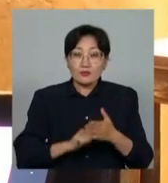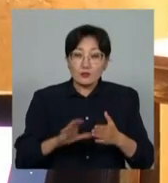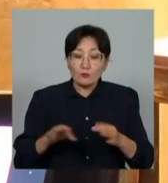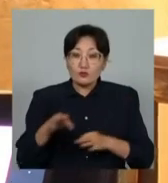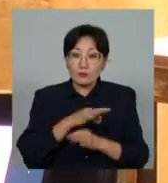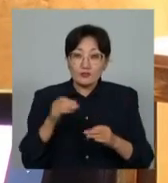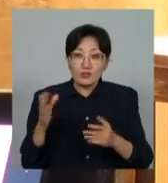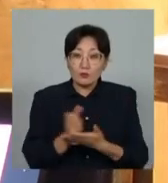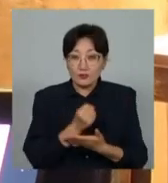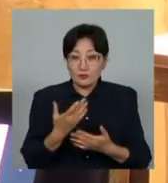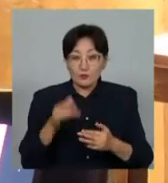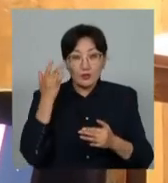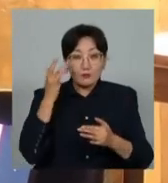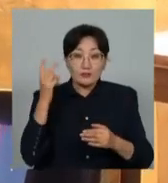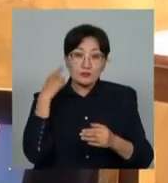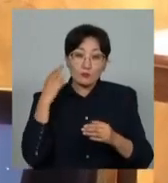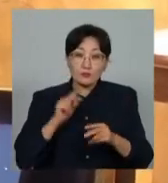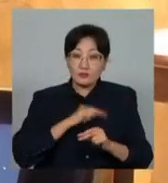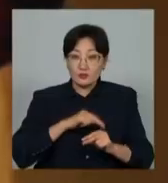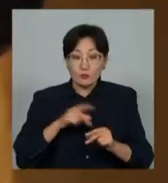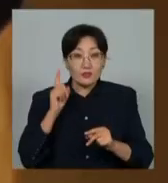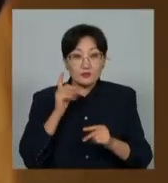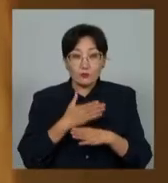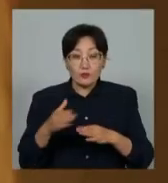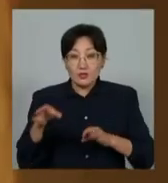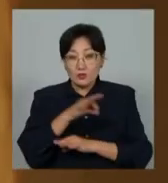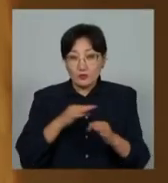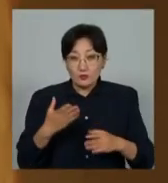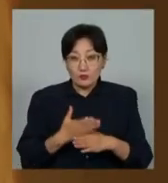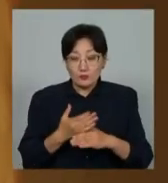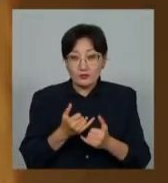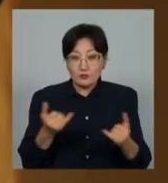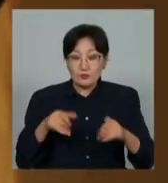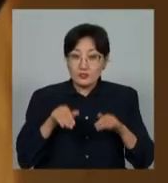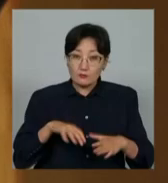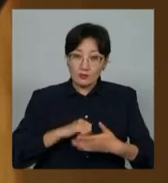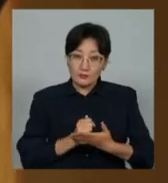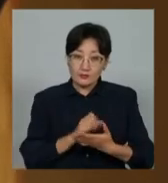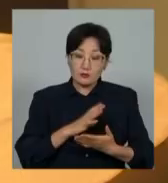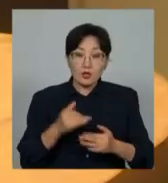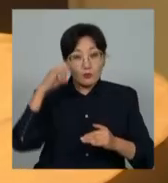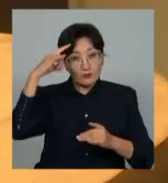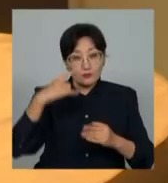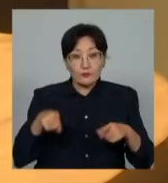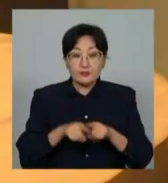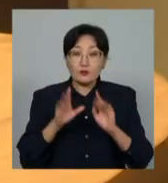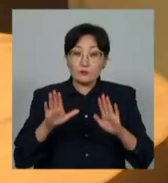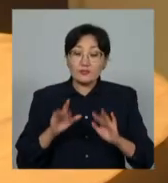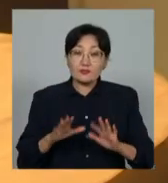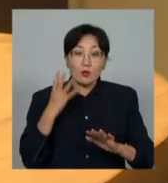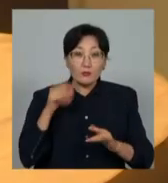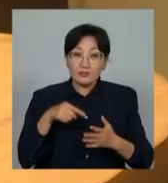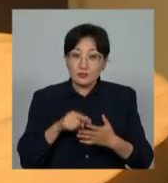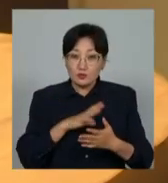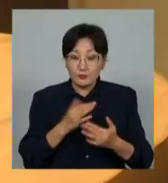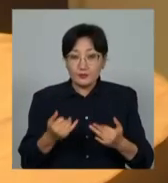ұтып алған. Мұны Ақш дипломатиялық миссиясы естіген соң жобаға демеушілік ету туралы шешім қабылдапты. Қазақстанда осындай көрме тек Алматыда